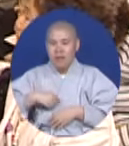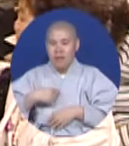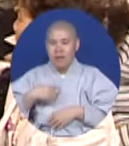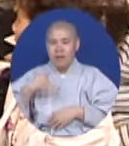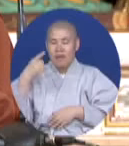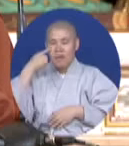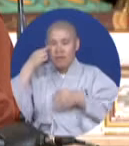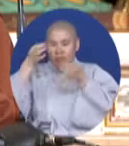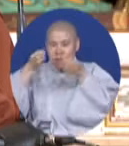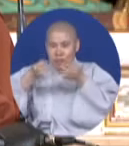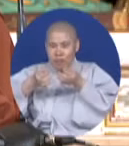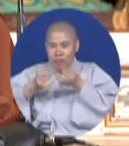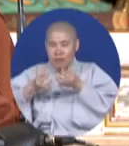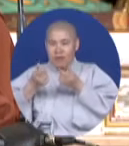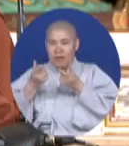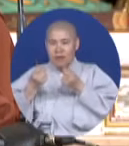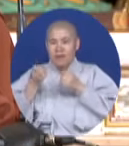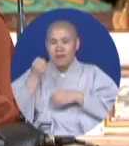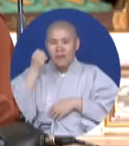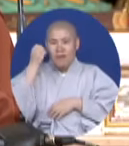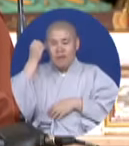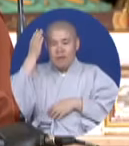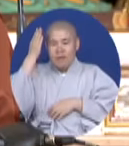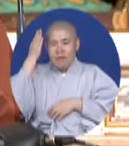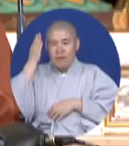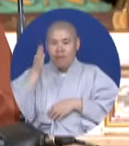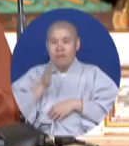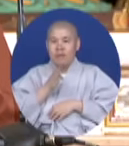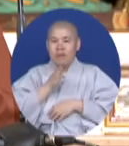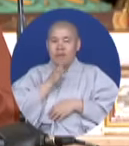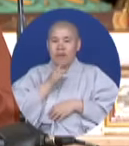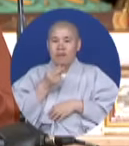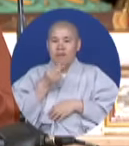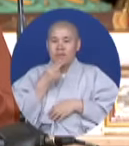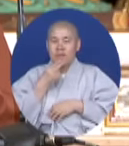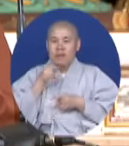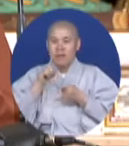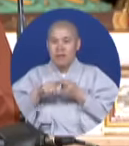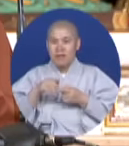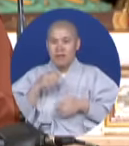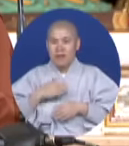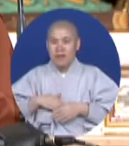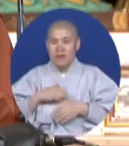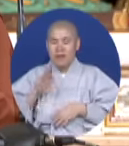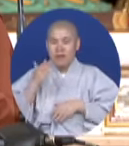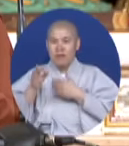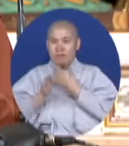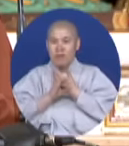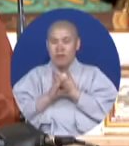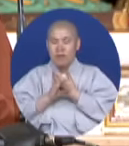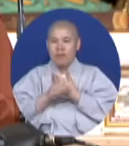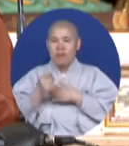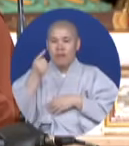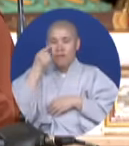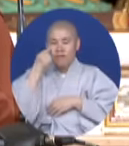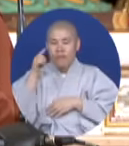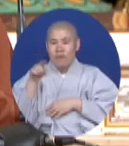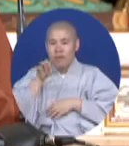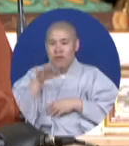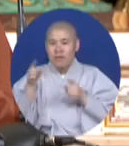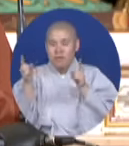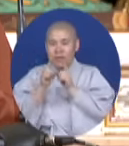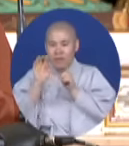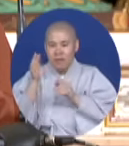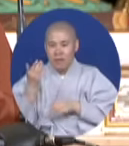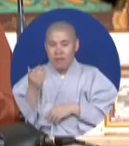그러면 잃어버린 사실이 없다라는 걸 알면 그 다음에 눈을 어디서 만나느냐 모든 게 자기